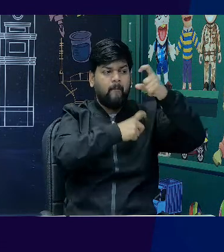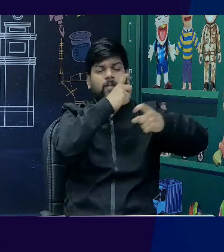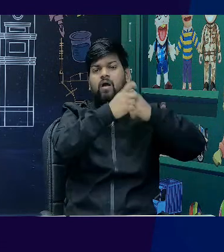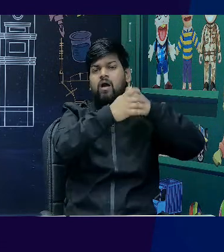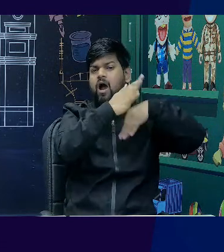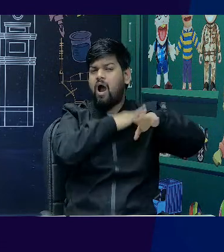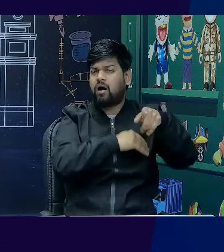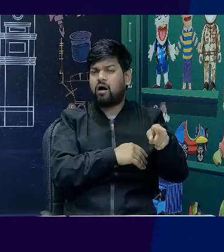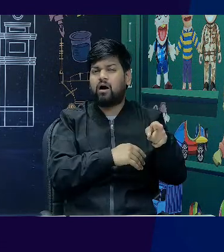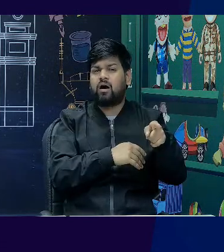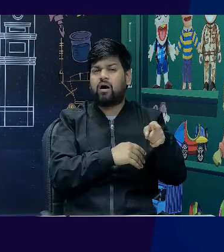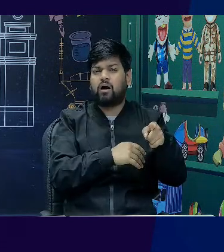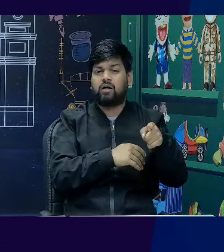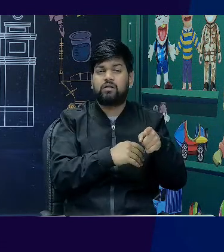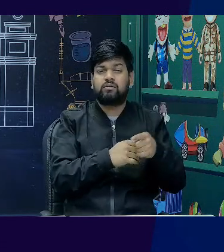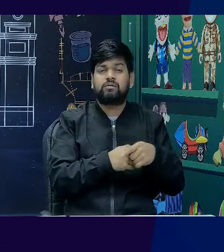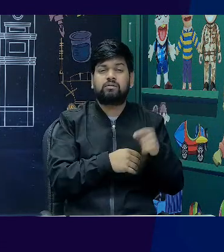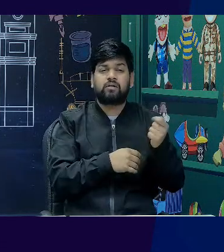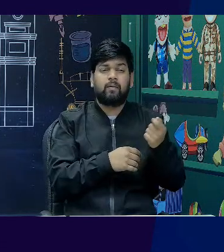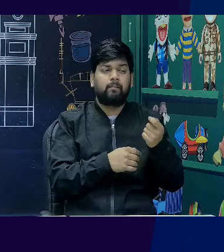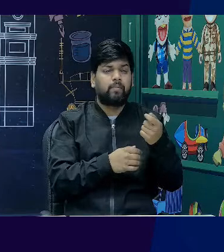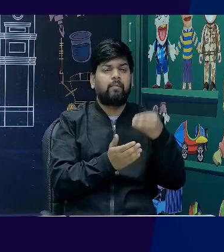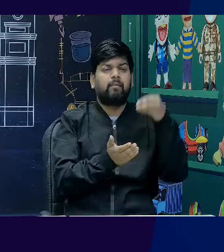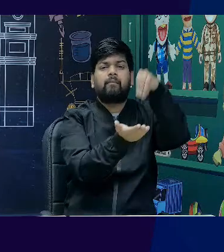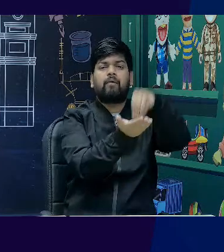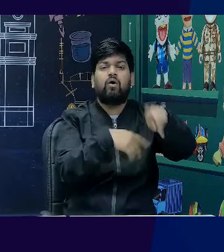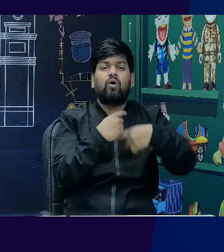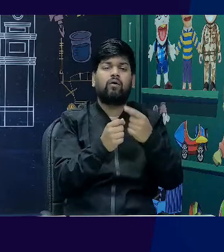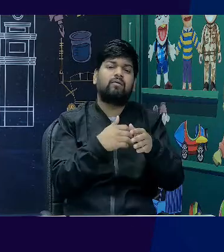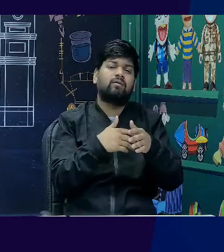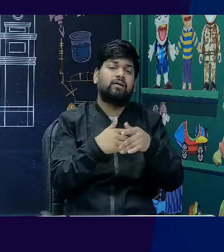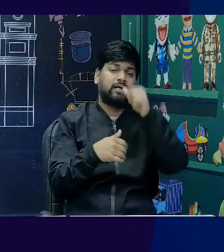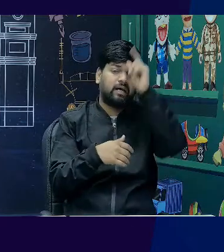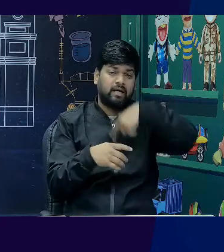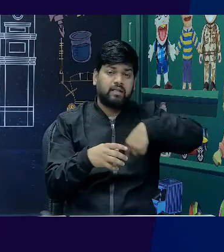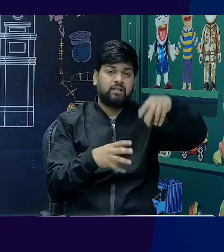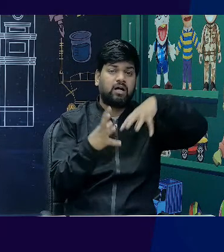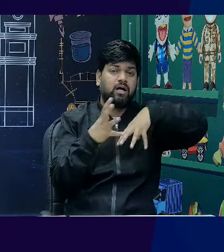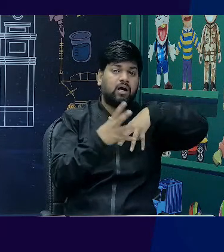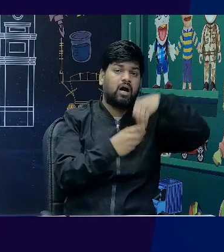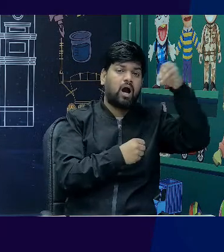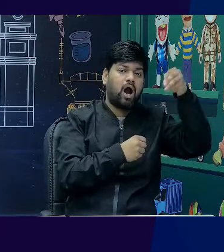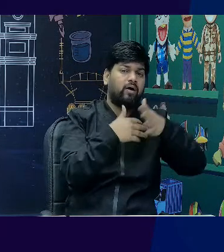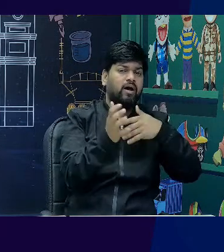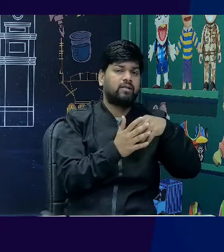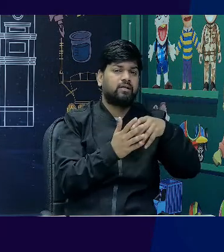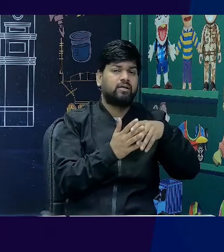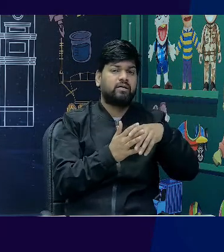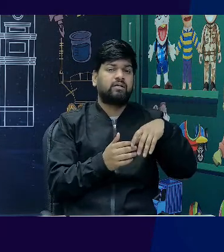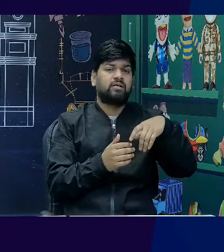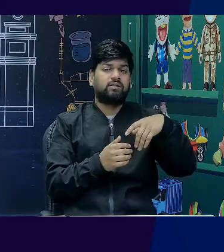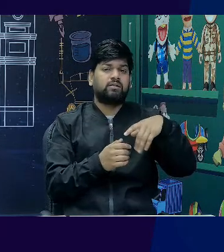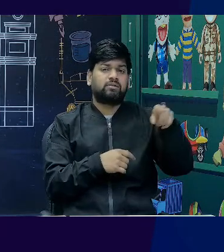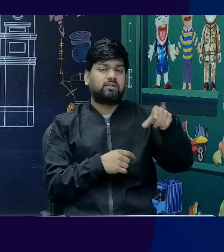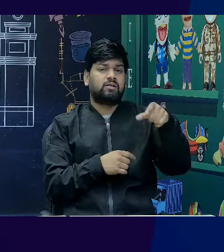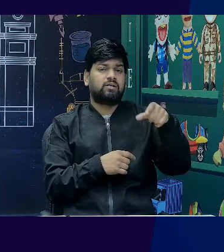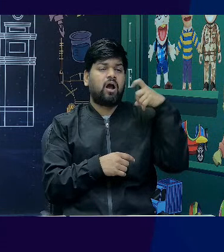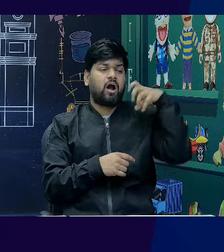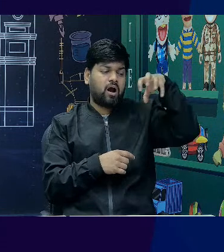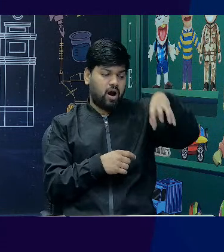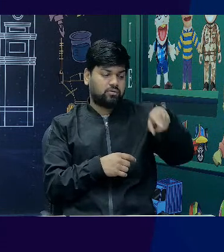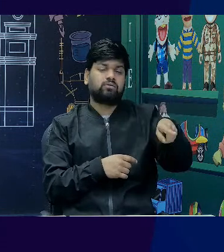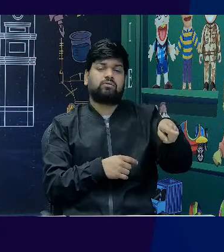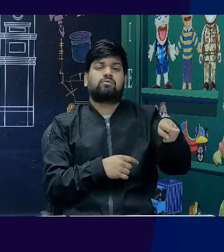loan दिया है, recovery of loan, उसका पैसा आपको government को वापस मिल रहा है. So this